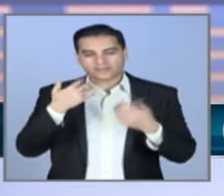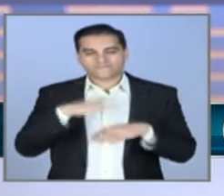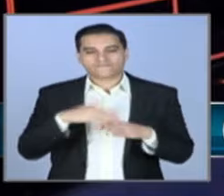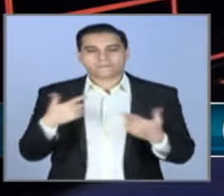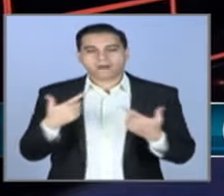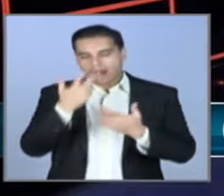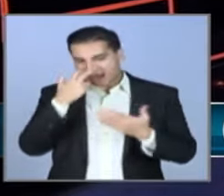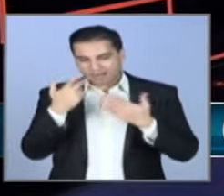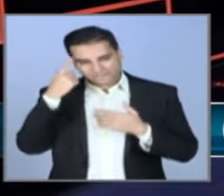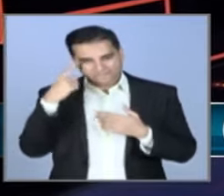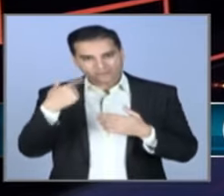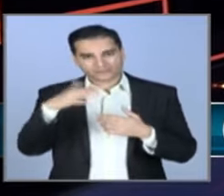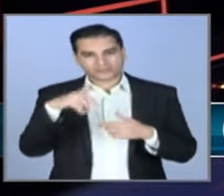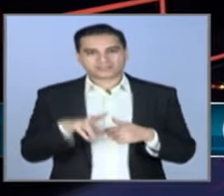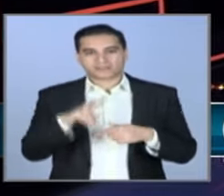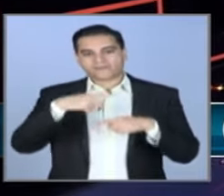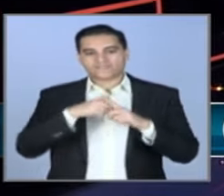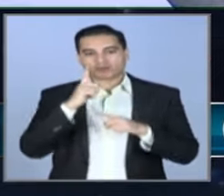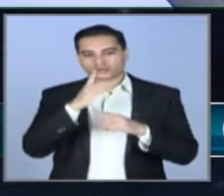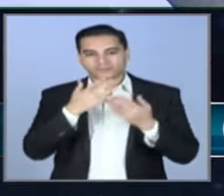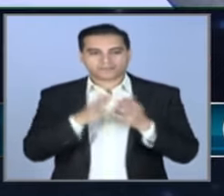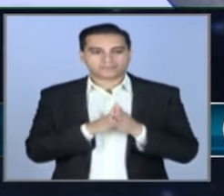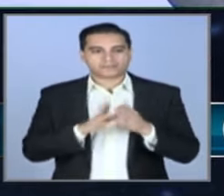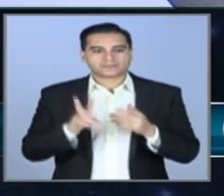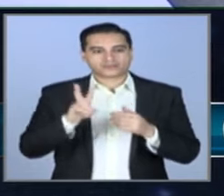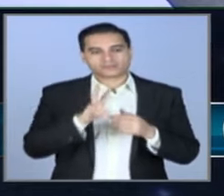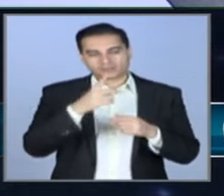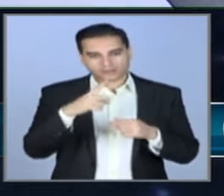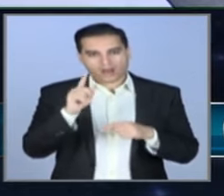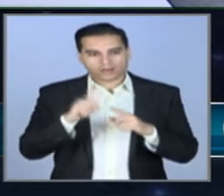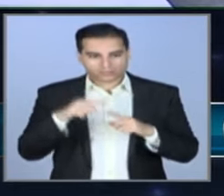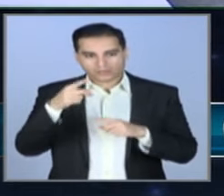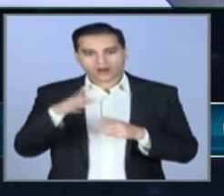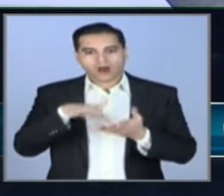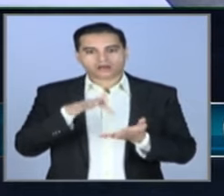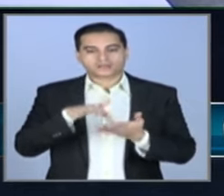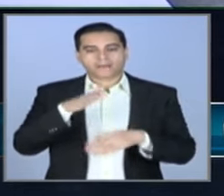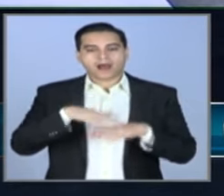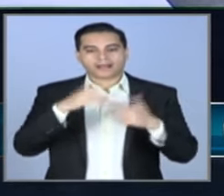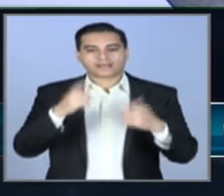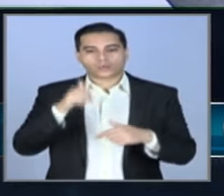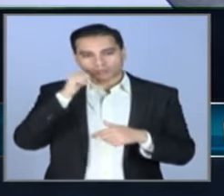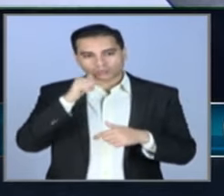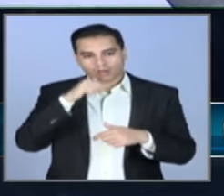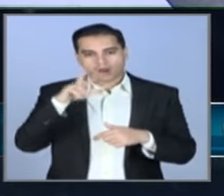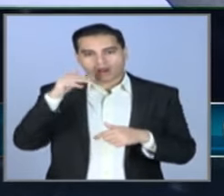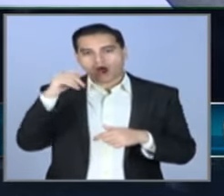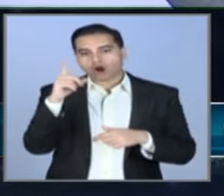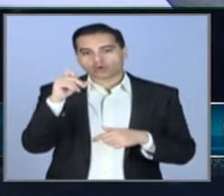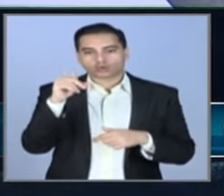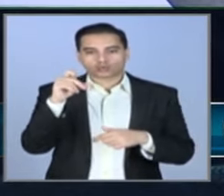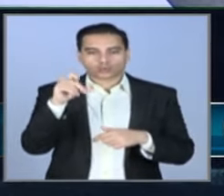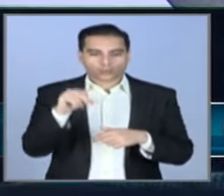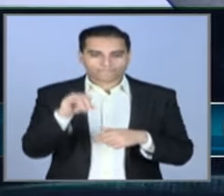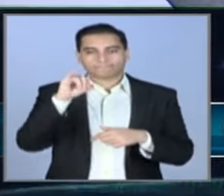باص. ما هو حاصل ضرب 7 في 11؟ 77. صح. ما عاصمة دولة السودان؟ خرطوم. صح.